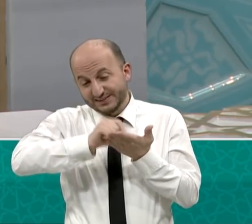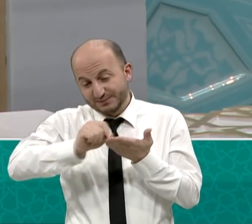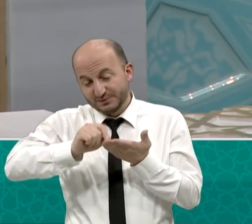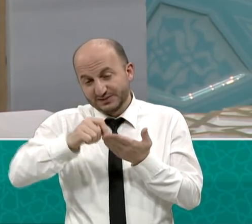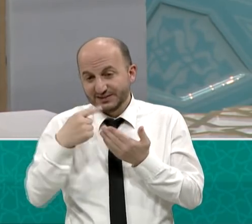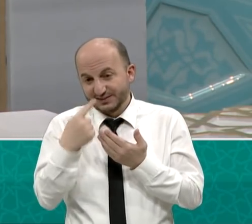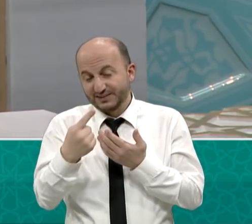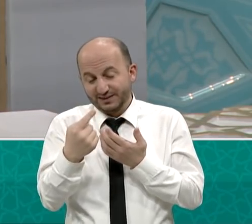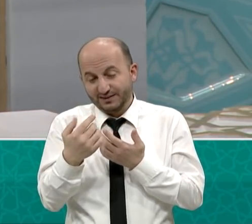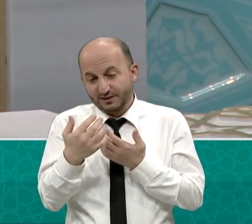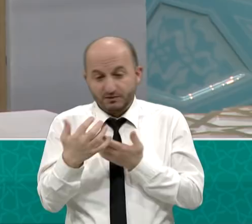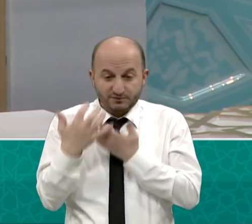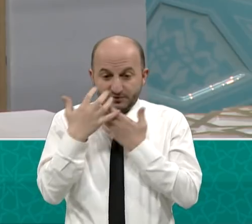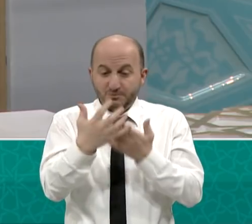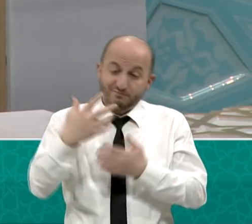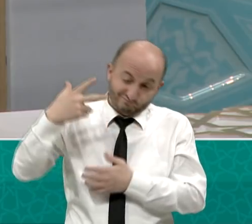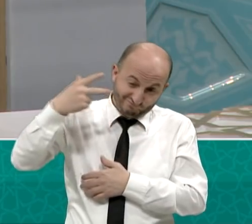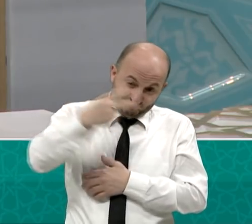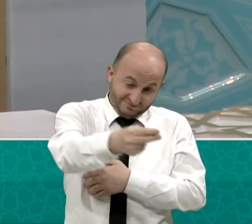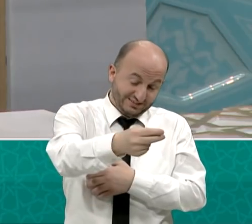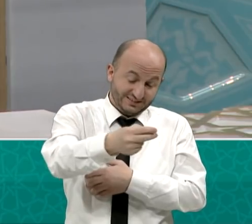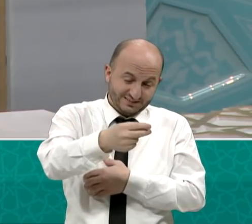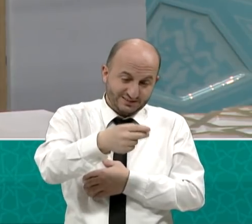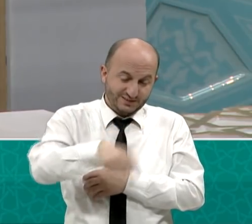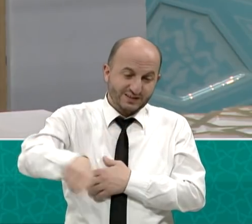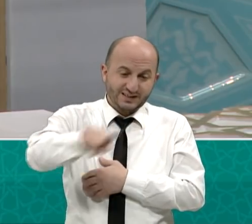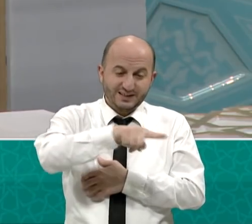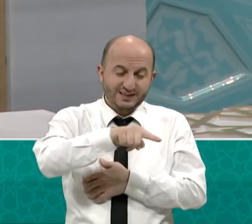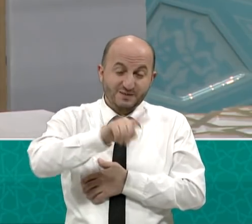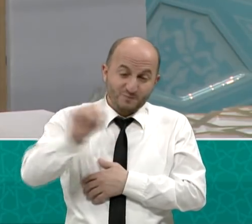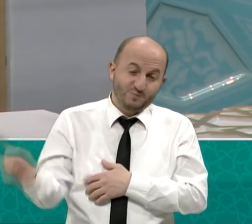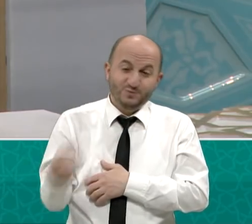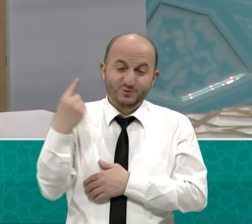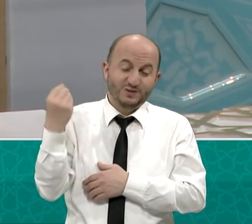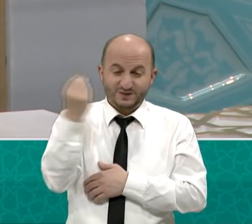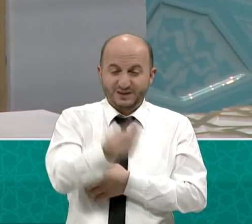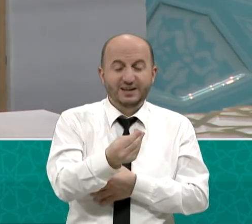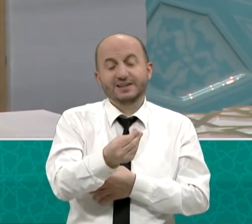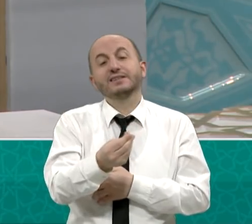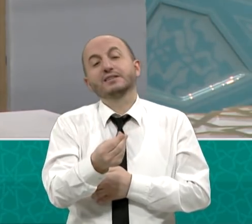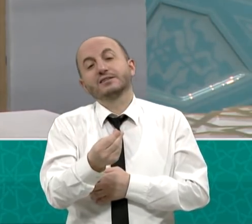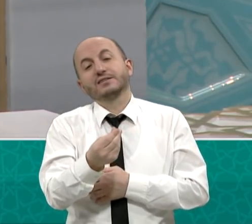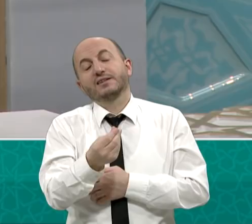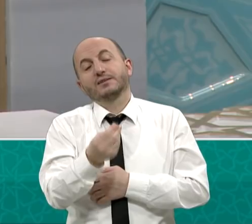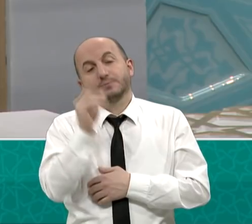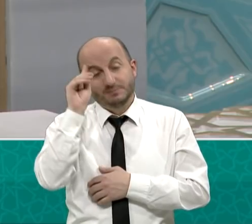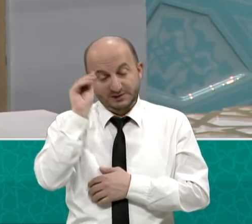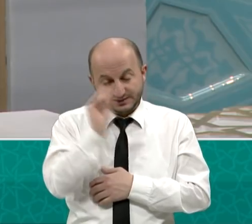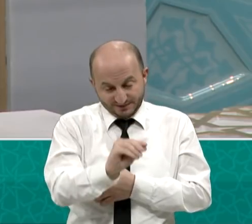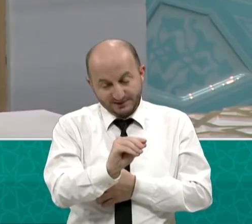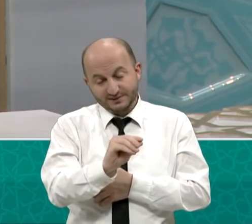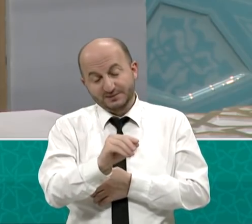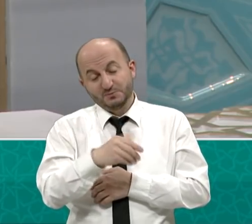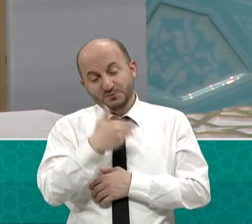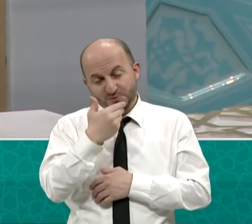Onlara merhameti sen aşıla, merhametle alakalı onları müjdele. Bu bilgiyle onları bilgilendir diye